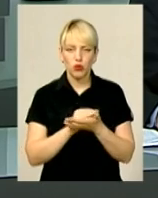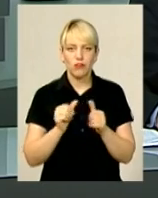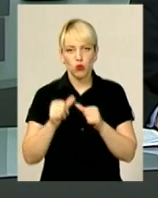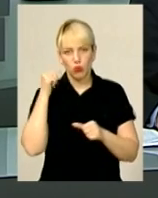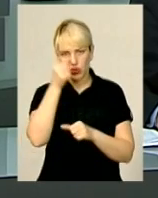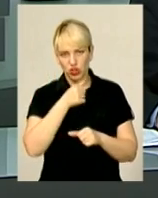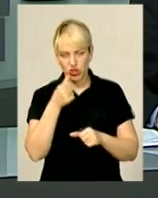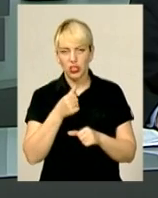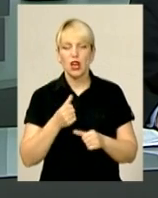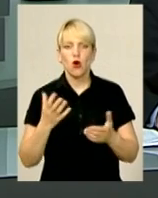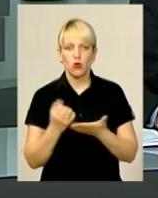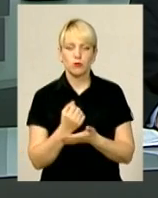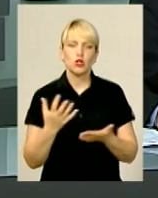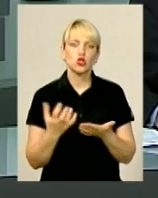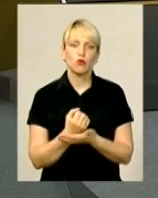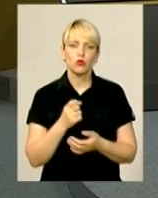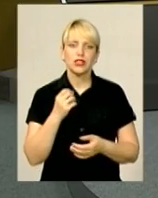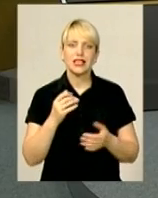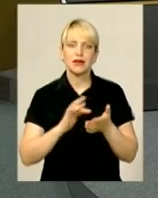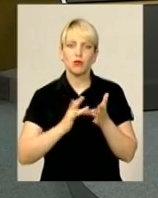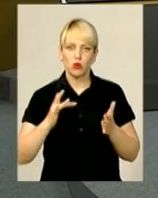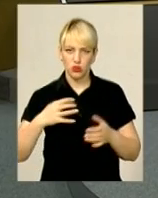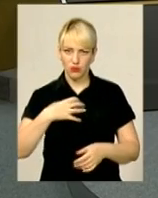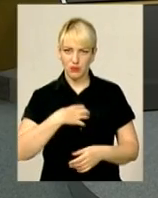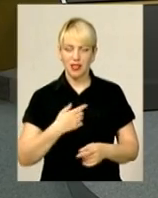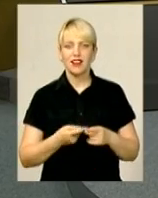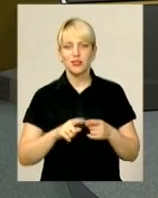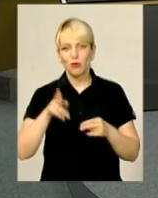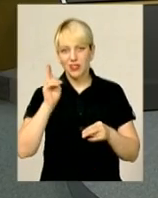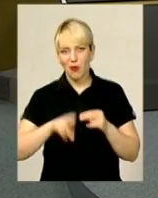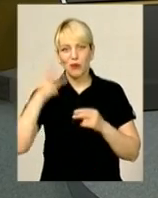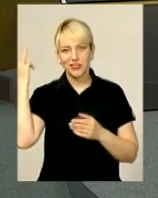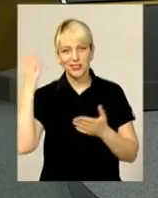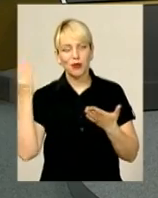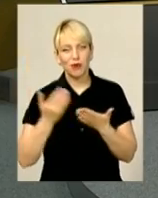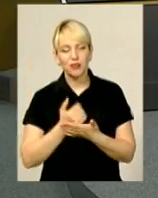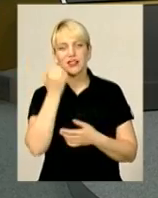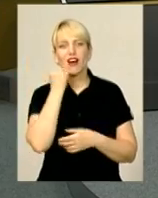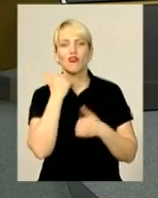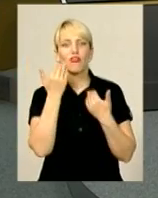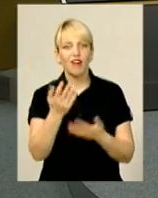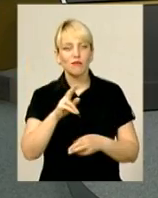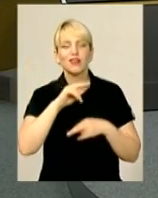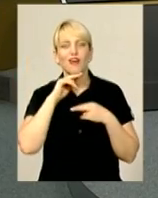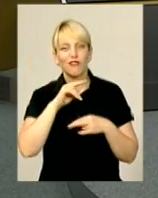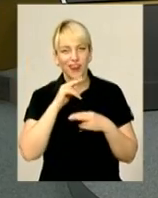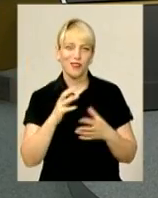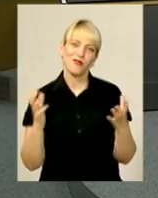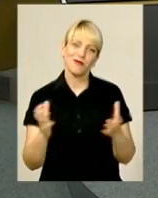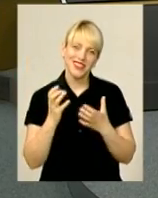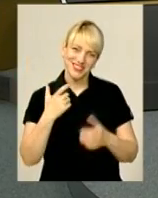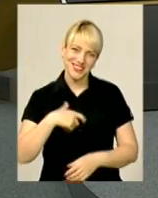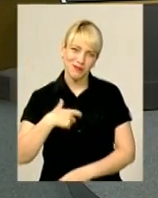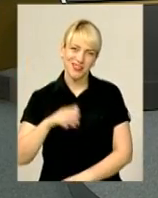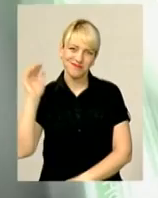бронзові нагороди чемпіонату. І на цьому ми завершуємо «Подільську панораму». Дякуємо вам за увагу і бережіть себе.